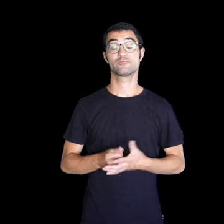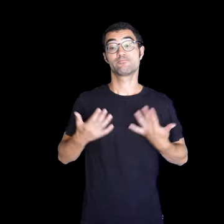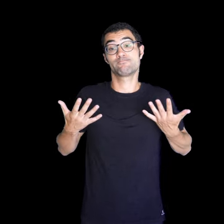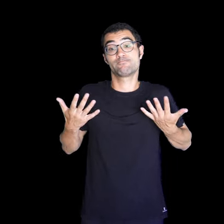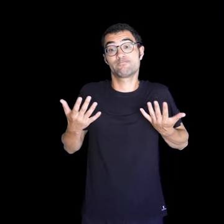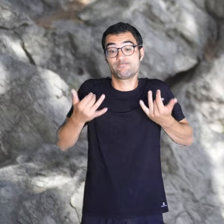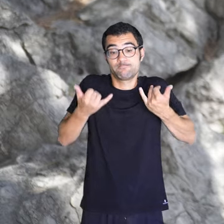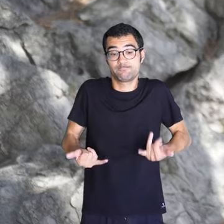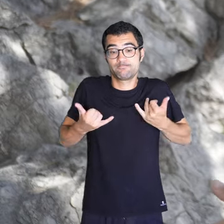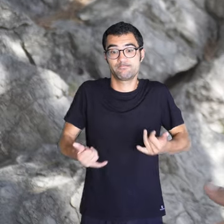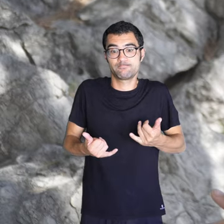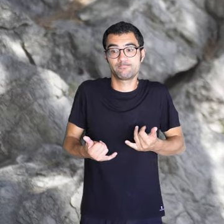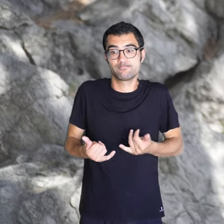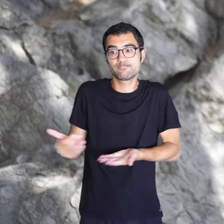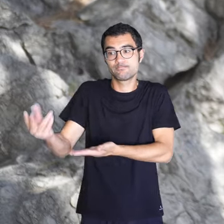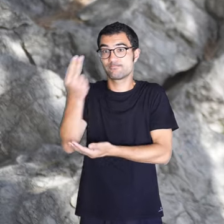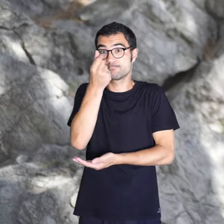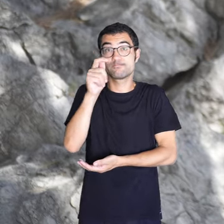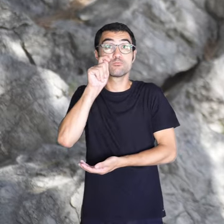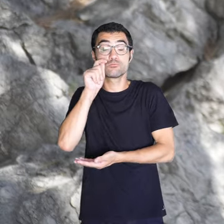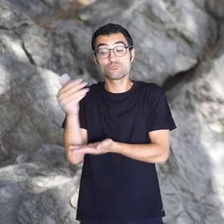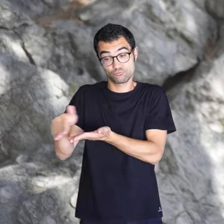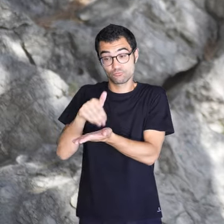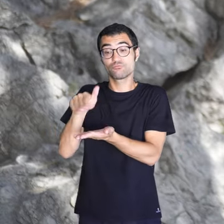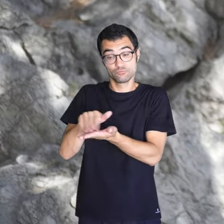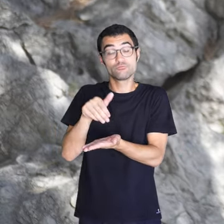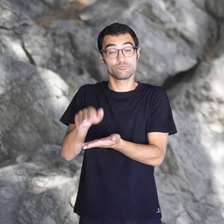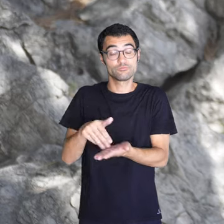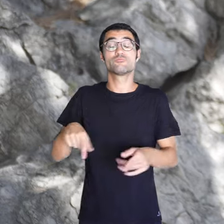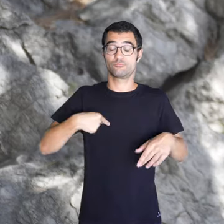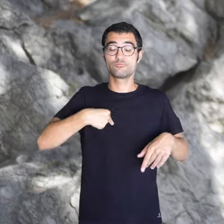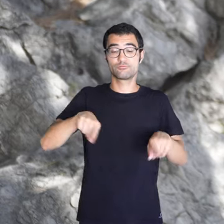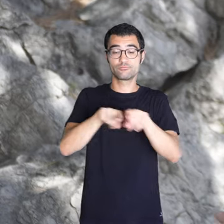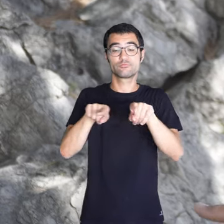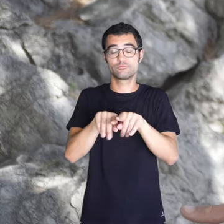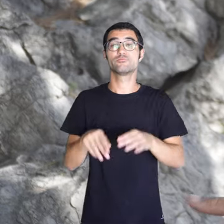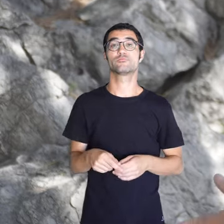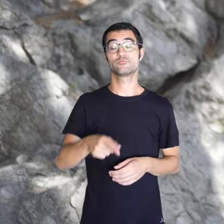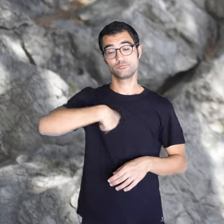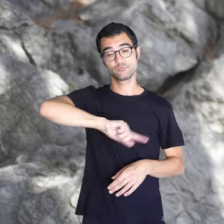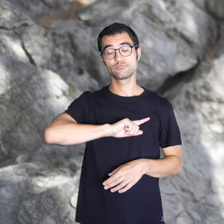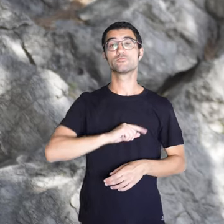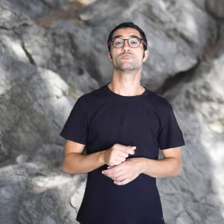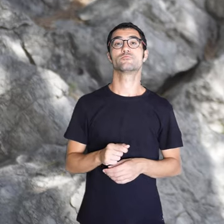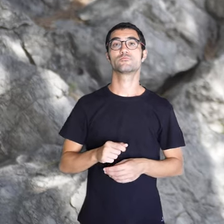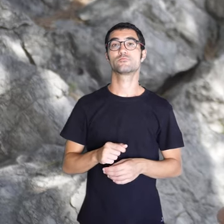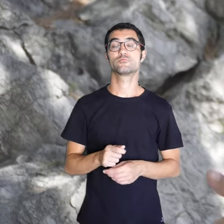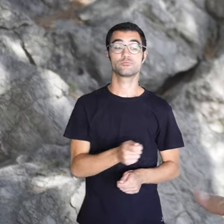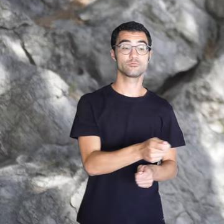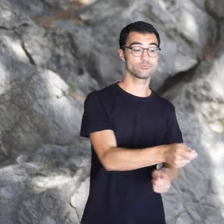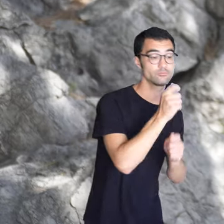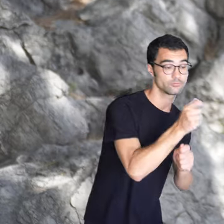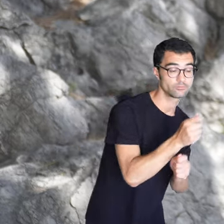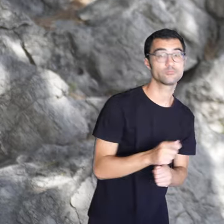Indirectament n'hem tret profit, ara aquests darrers anys, nosaltres, com a barca, perquè hem fet el que